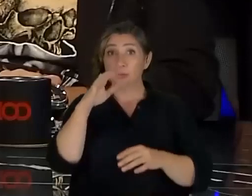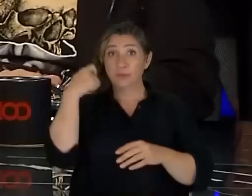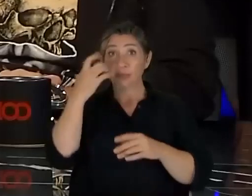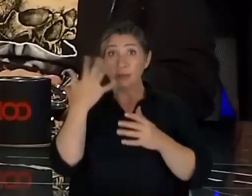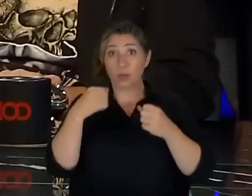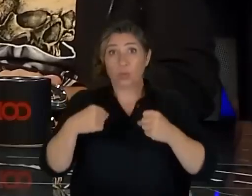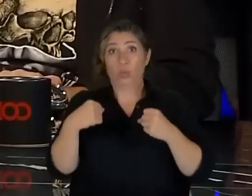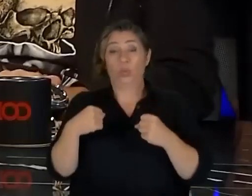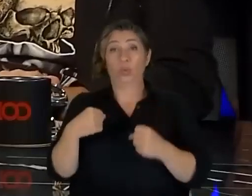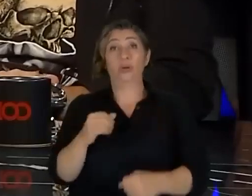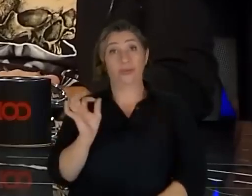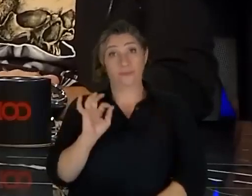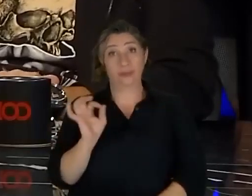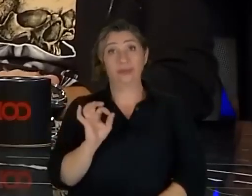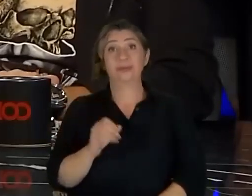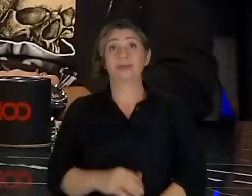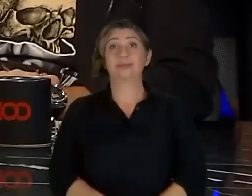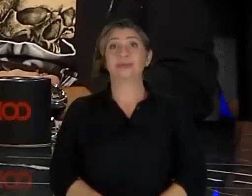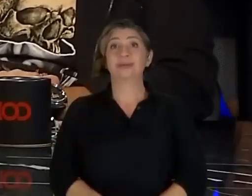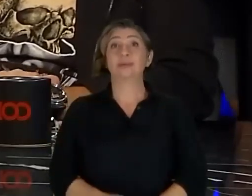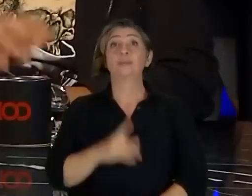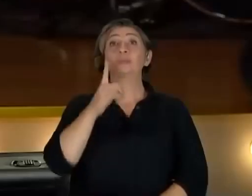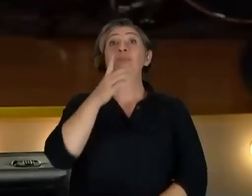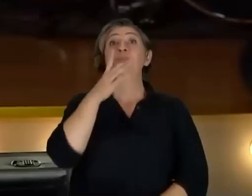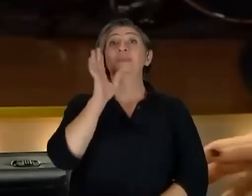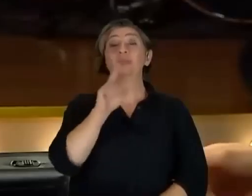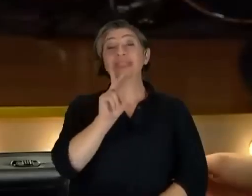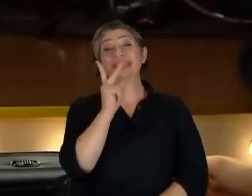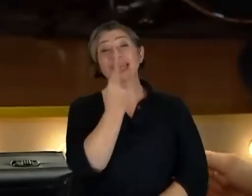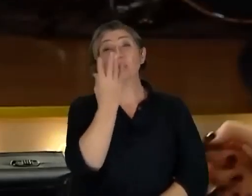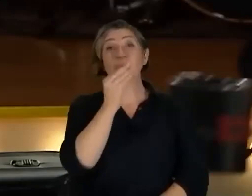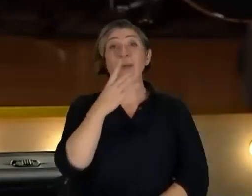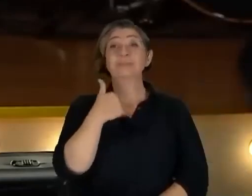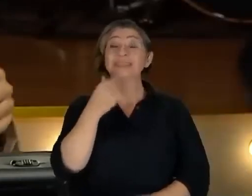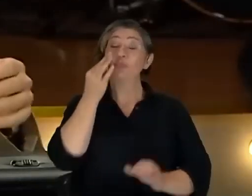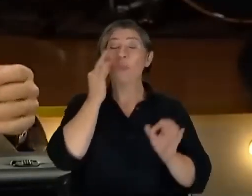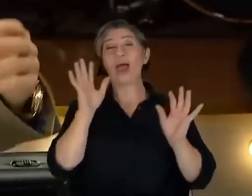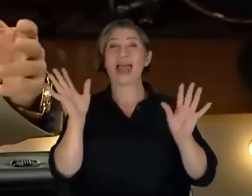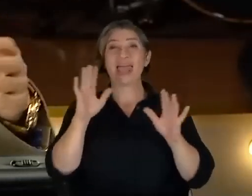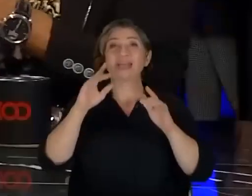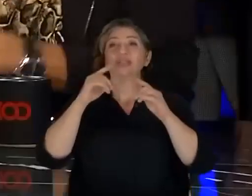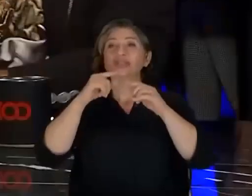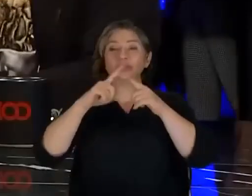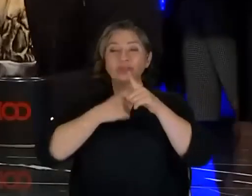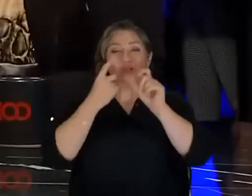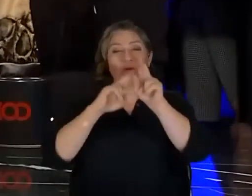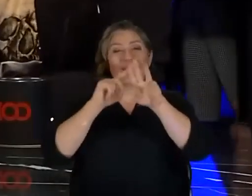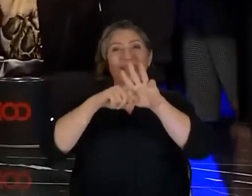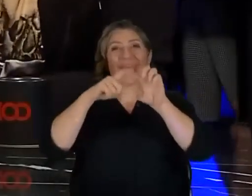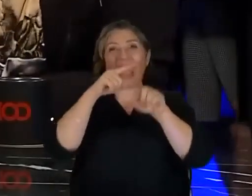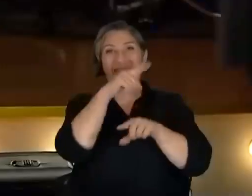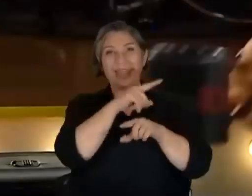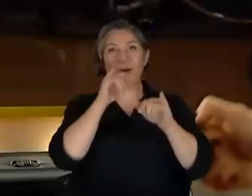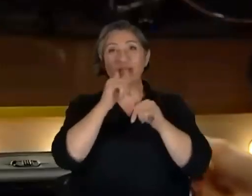mı kilolu? Evet filmde tabii, daha kilolu. Evet, kilolu. Bugün için bu tarzda bilmediğin şey bunun tersi olmasa. Bizim tarzımız böyle. Mesela Joker'de oynayan